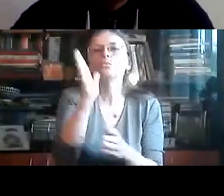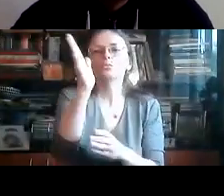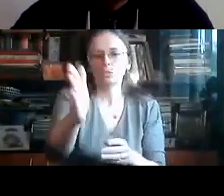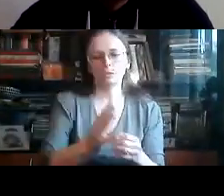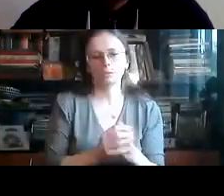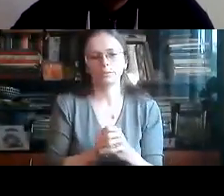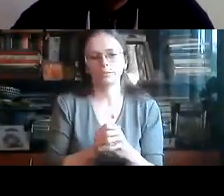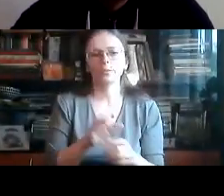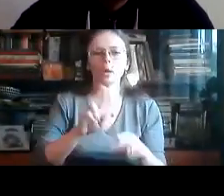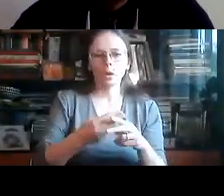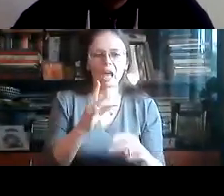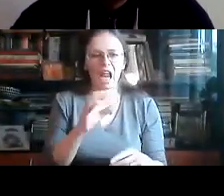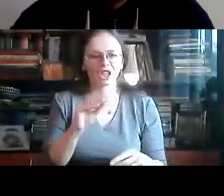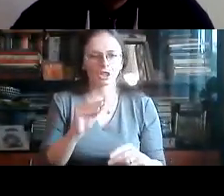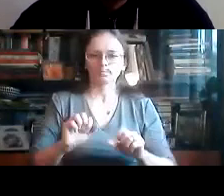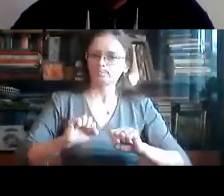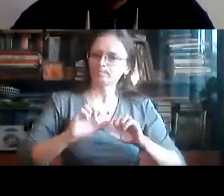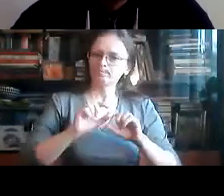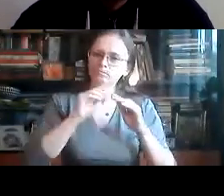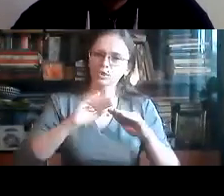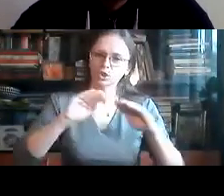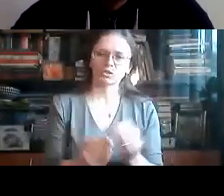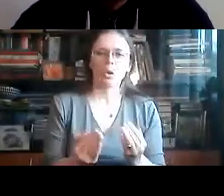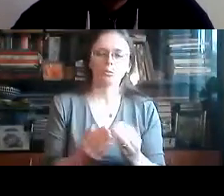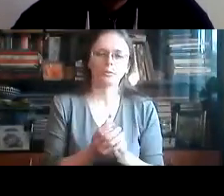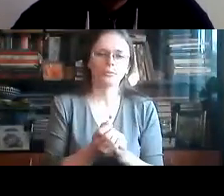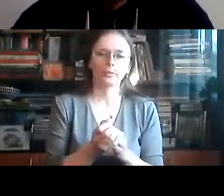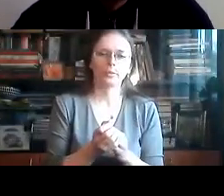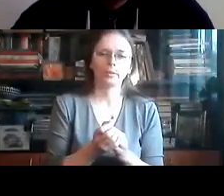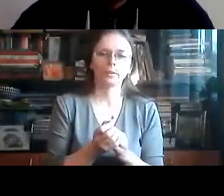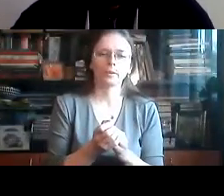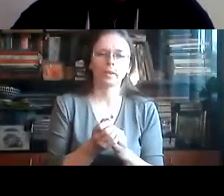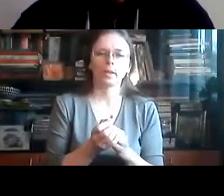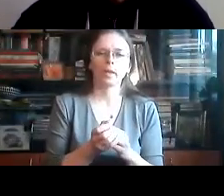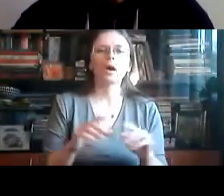Вот. Что, так как бы очертив ситуацию,